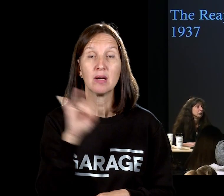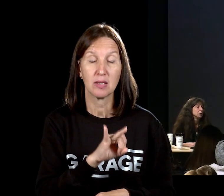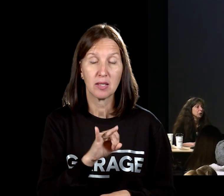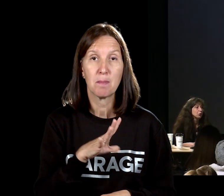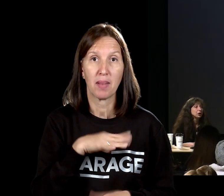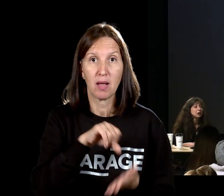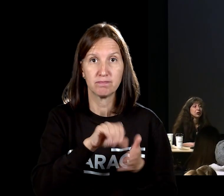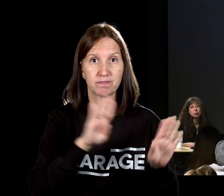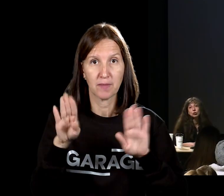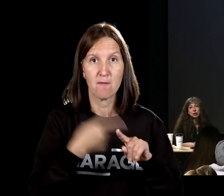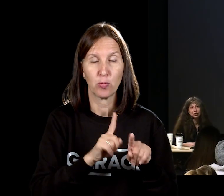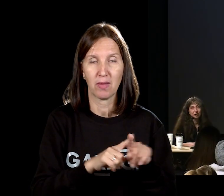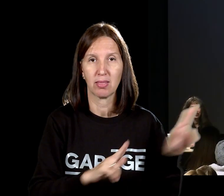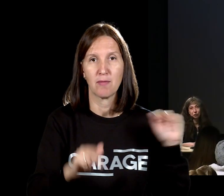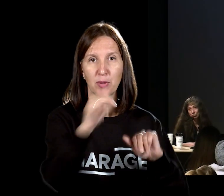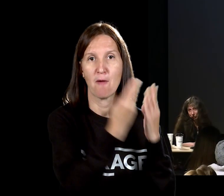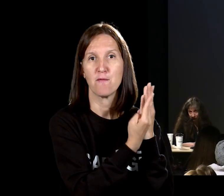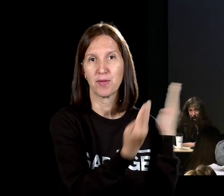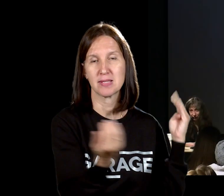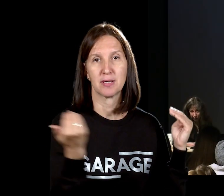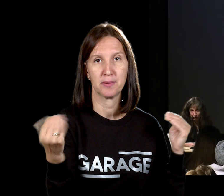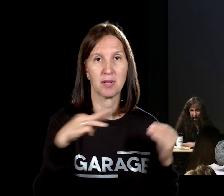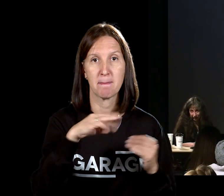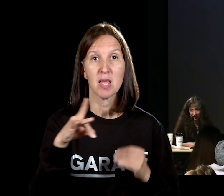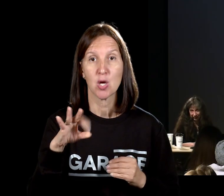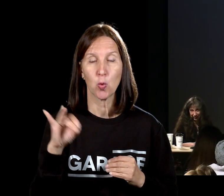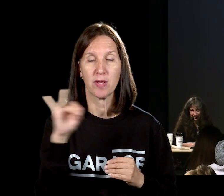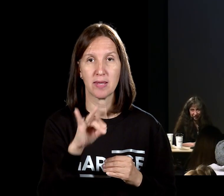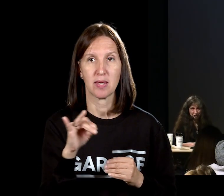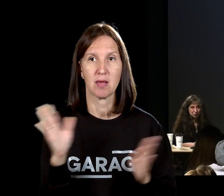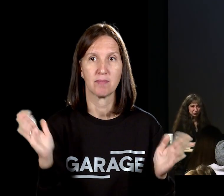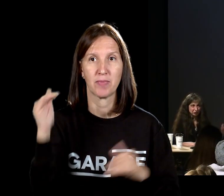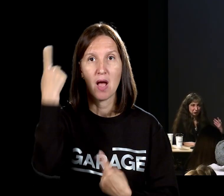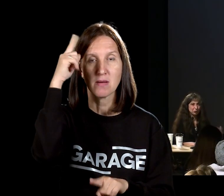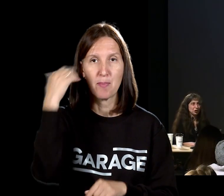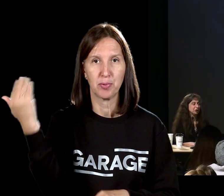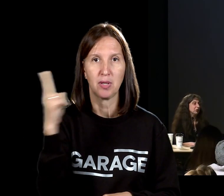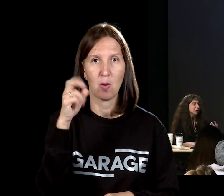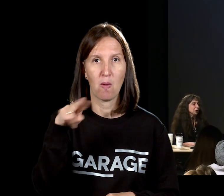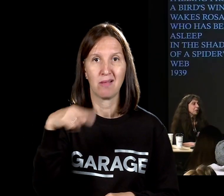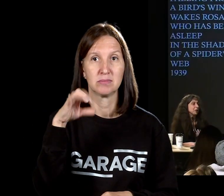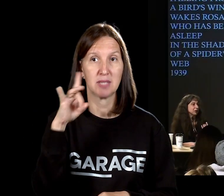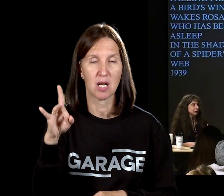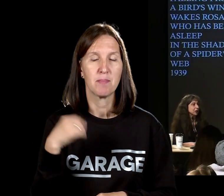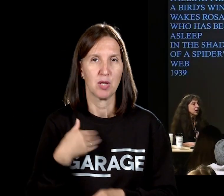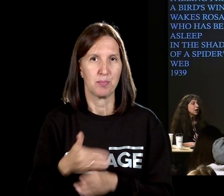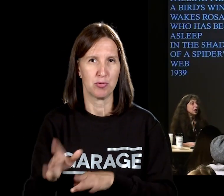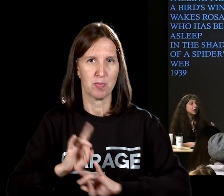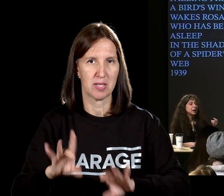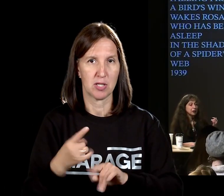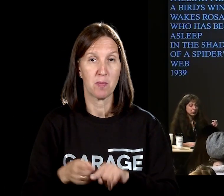Миро и работа Калдера, о которой мы будем говорить, когда мы будем говорить о Калдере. То есть они как бы участвовали в одной